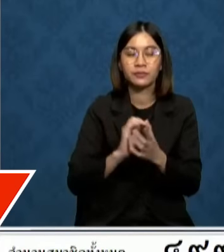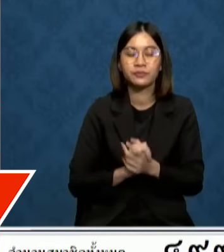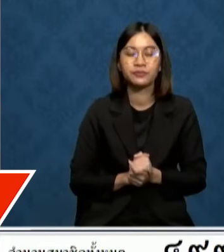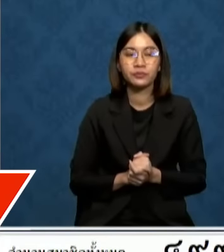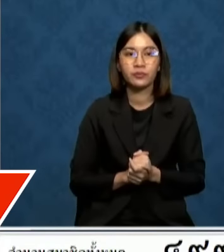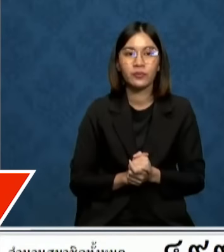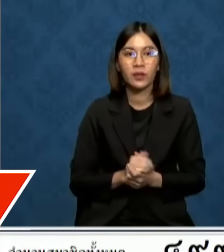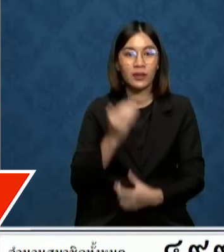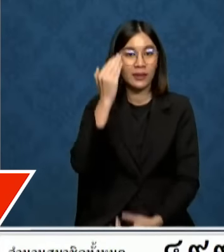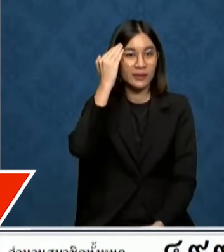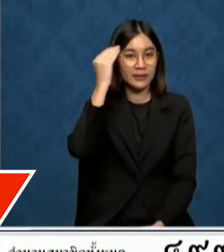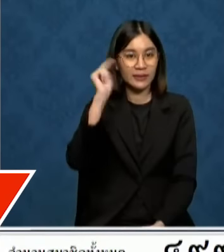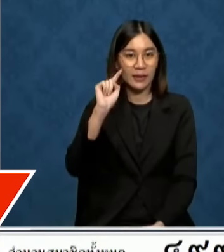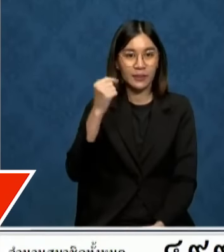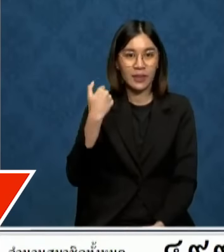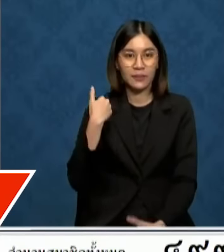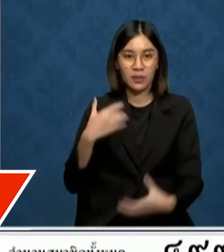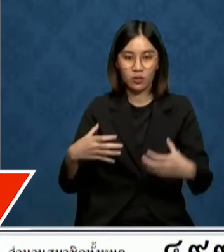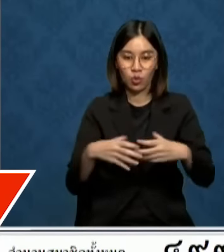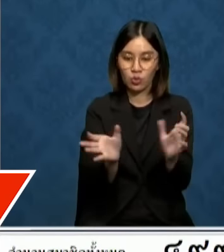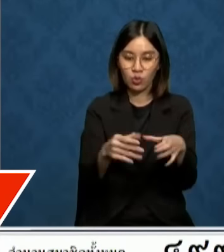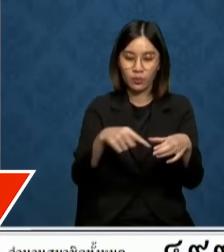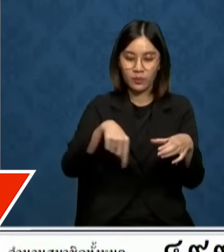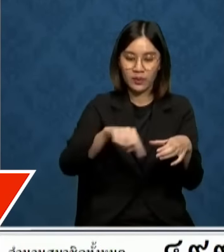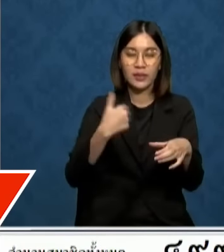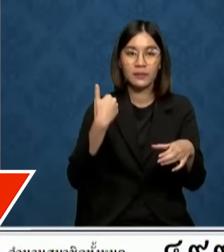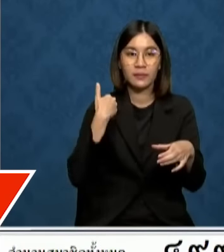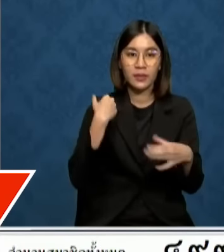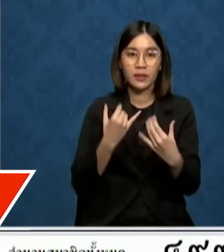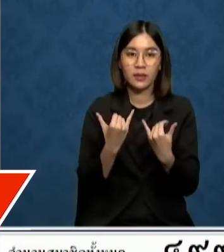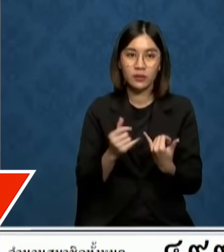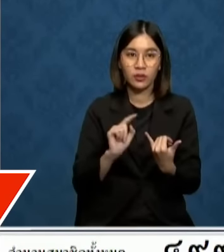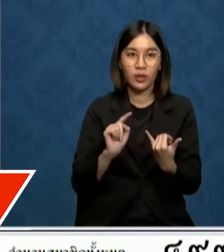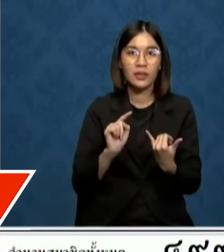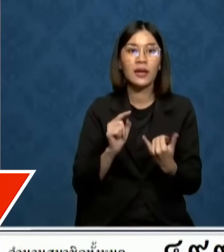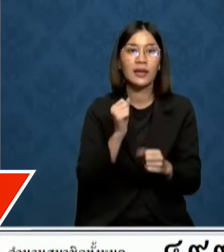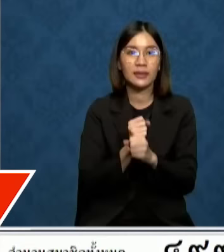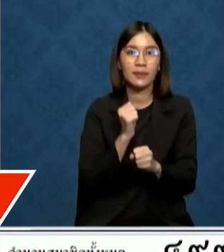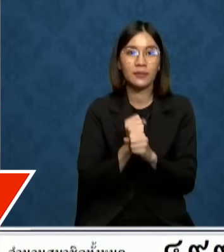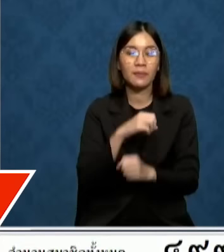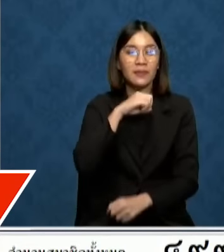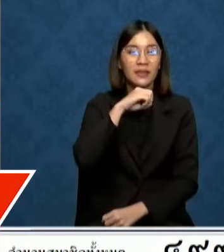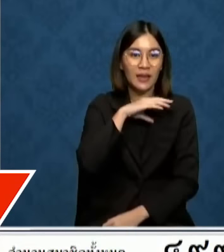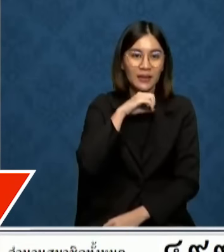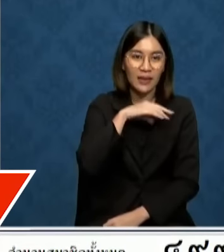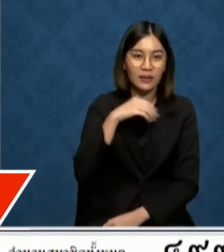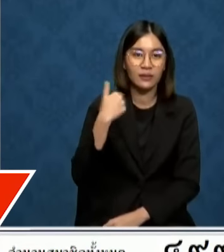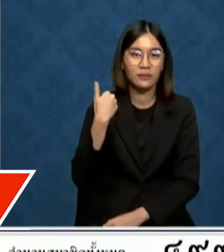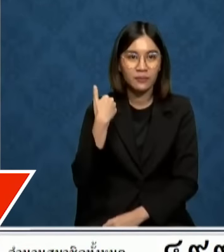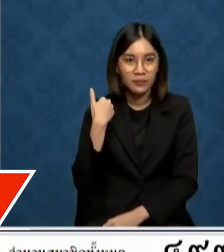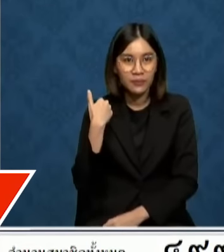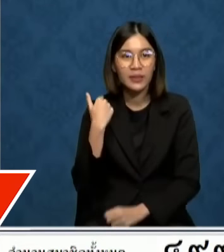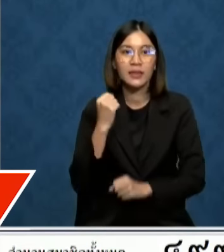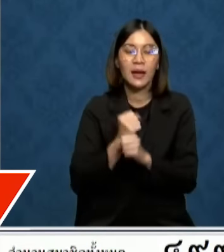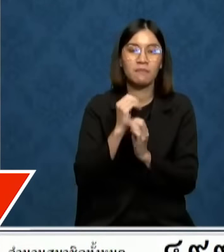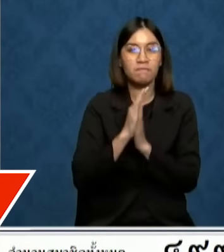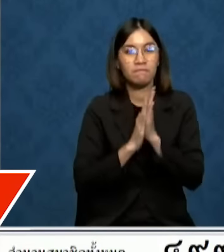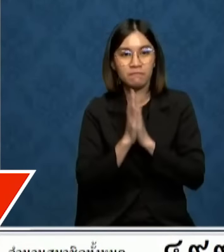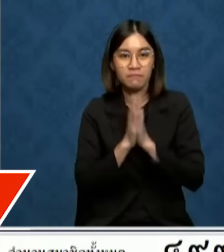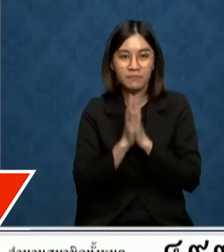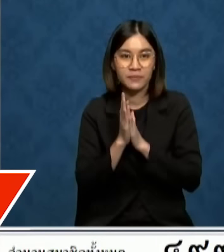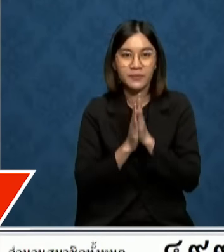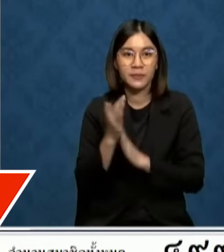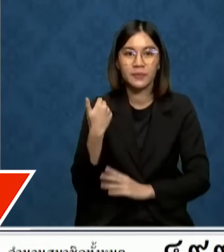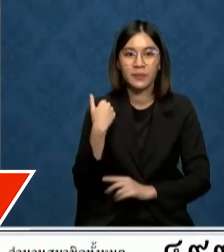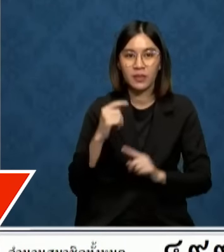คะก็ทราบว่ามีการตั้งอนุกรรมาธิการขึ้นมาซึ่งขณะนี้ก็มีการทำงานอย่างขยันขันแข็งมีการแคทีมากทั้ง